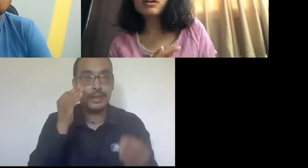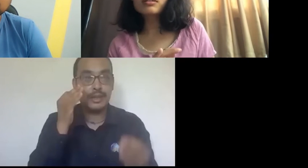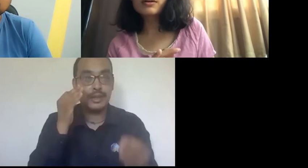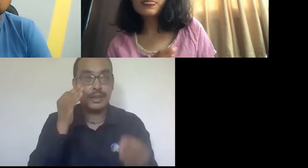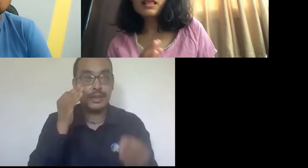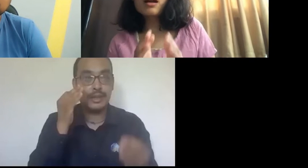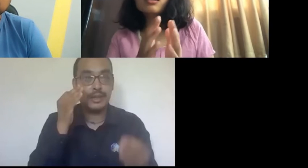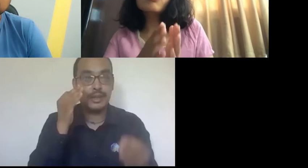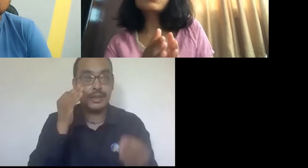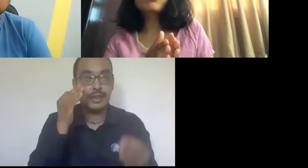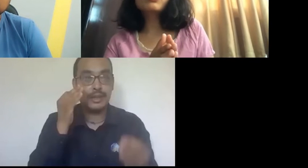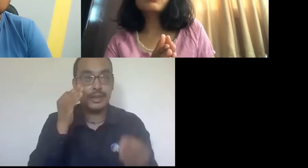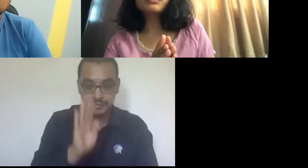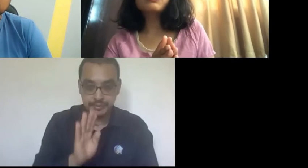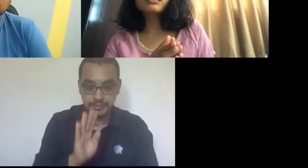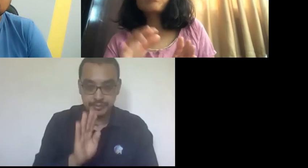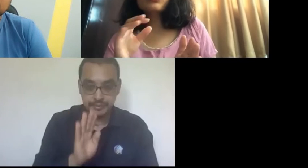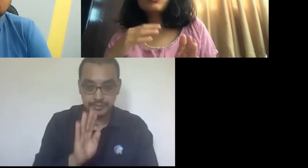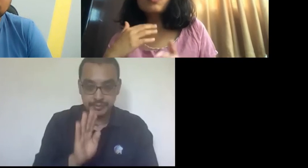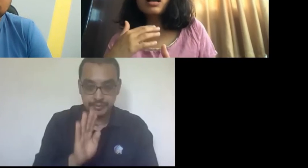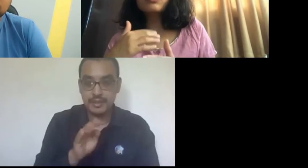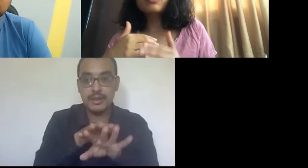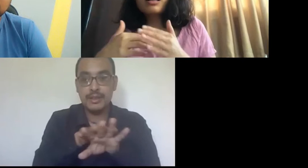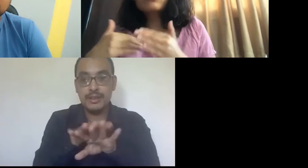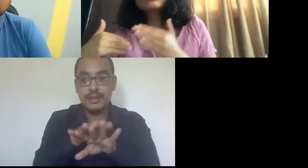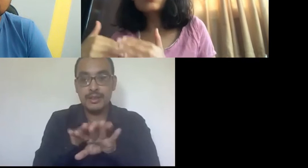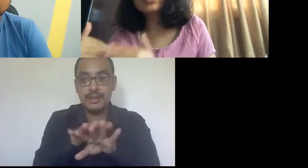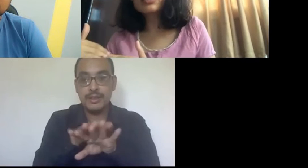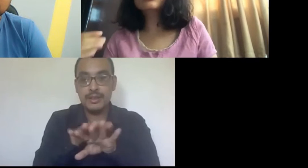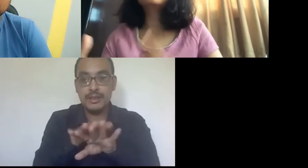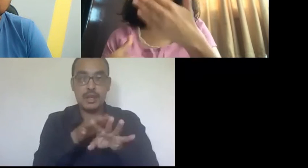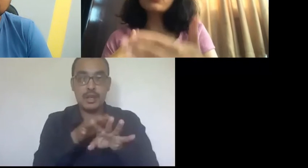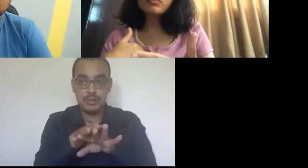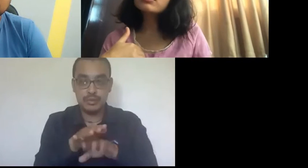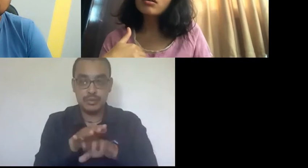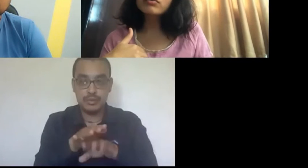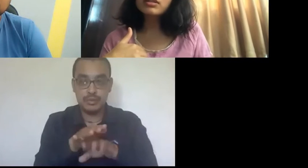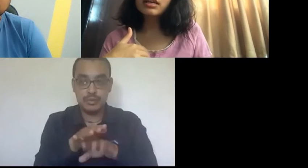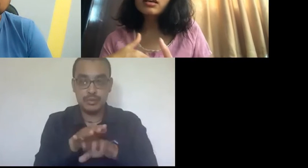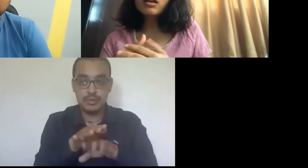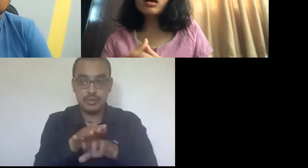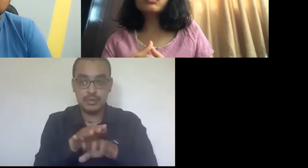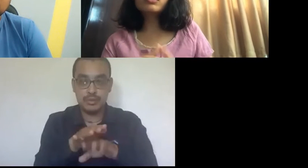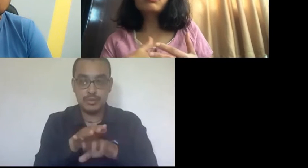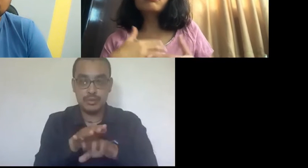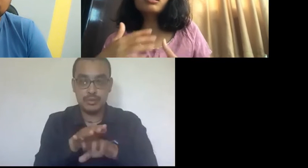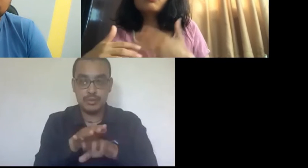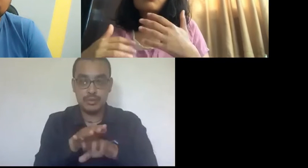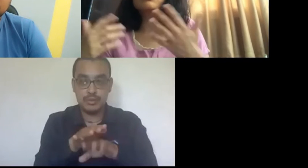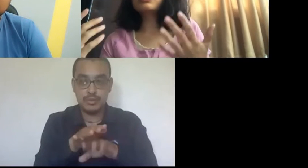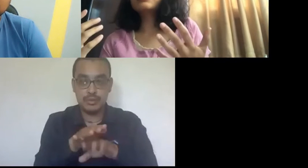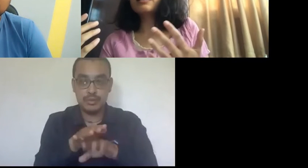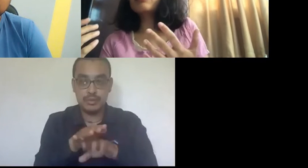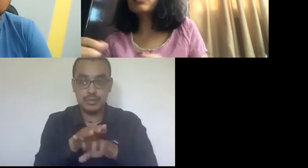आउन सक्छ. अनि कतिपय कुराहरू चाहिँ उहाँहरू आफू जो होइन त्यो देखाउन पनि सक्नुहुन्छ कि अथवा हुन्छ नि